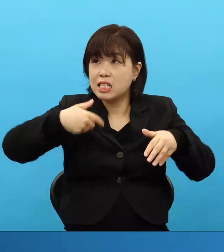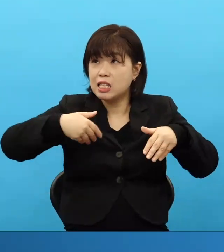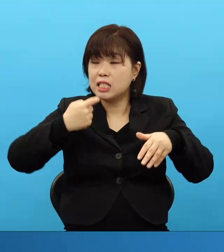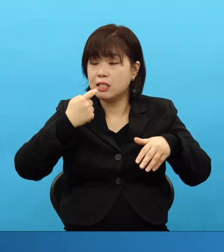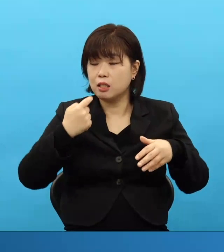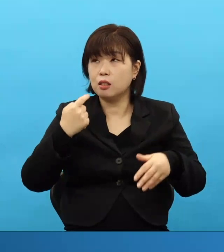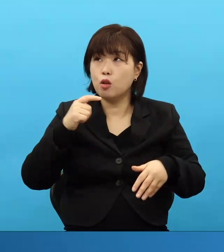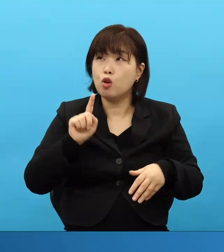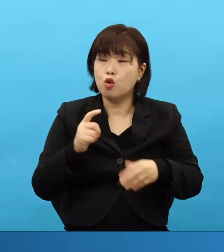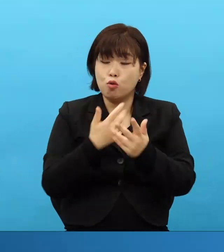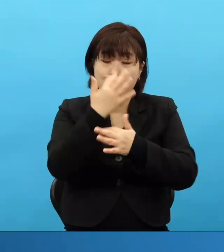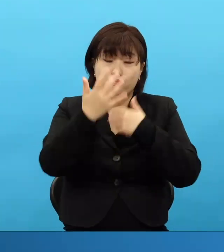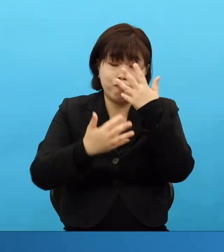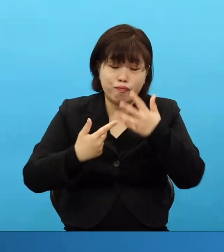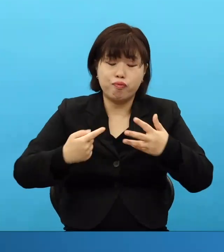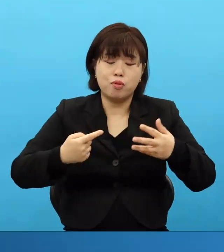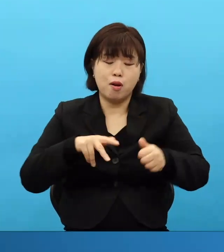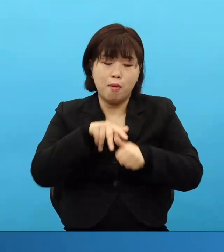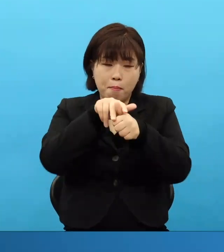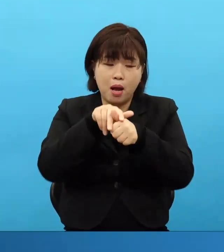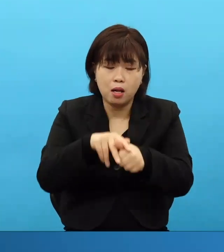살리고 세계를 살리기 위해서